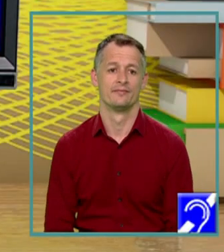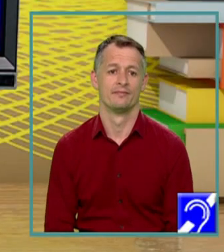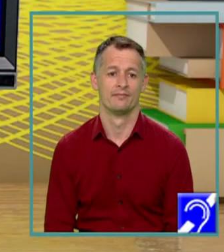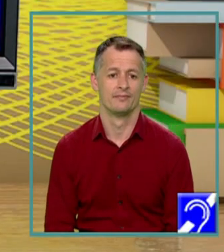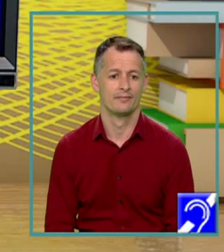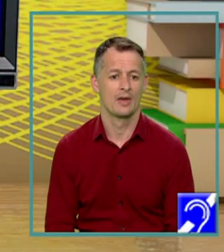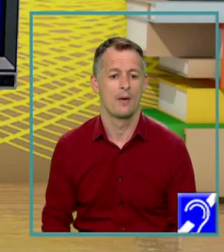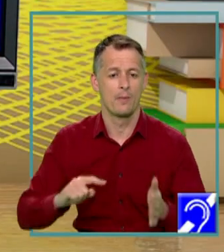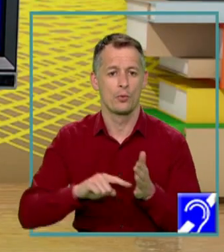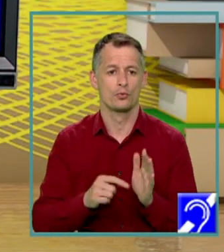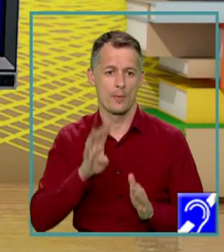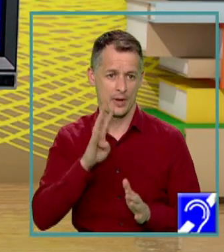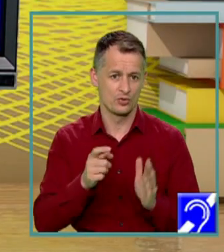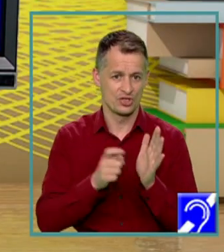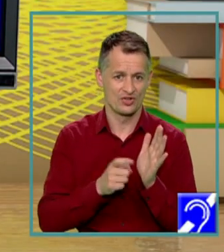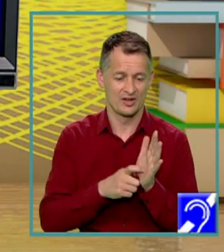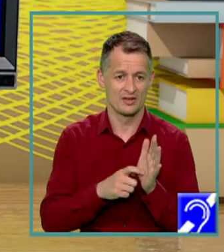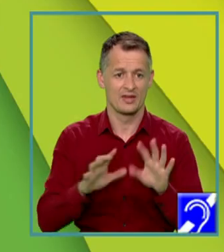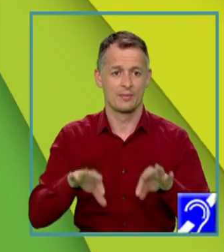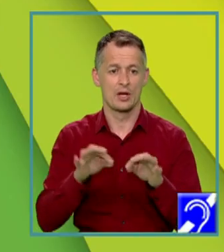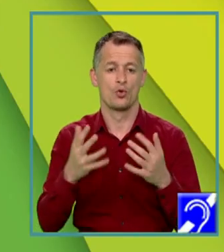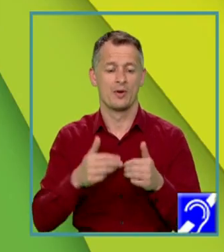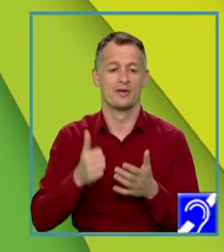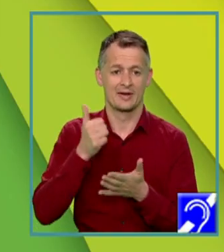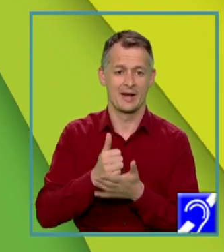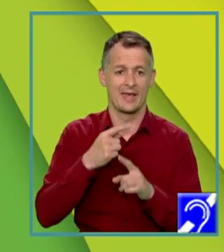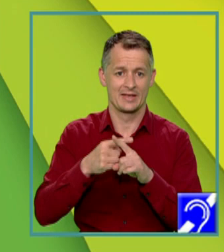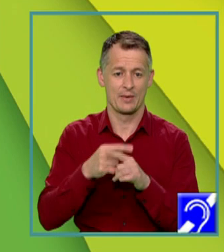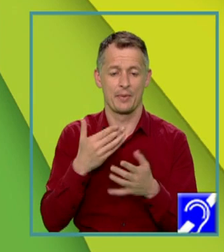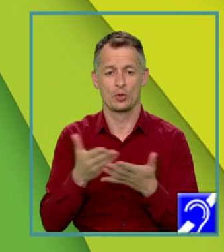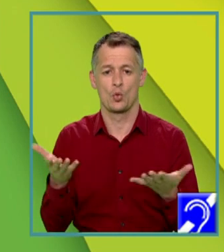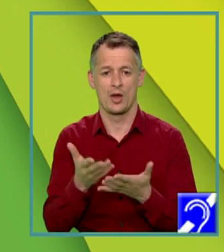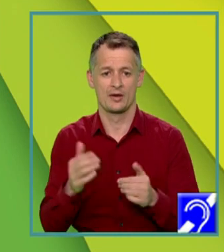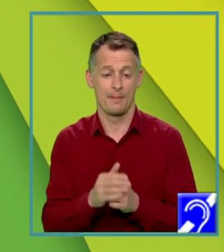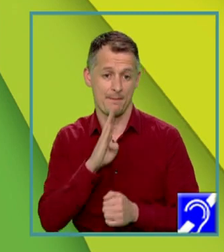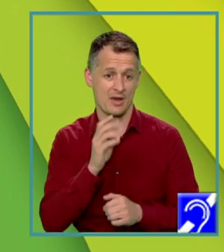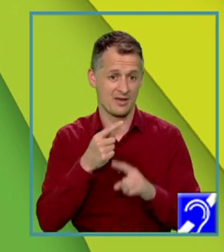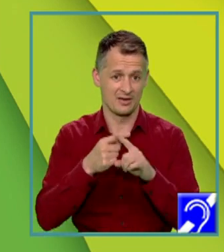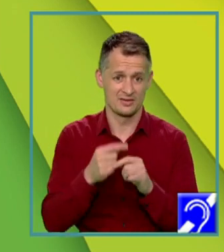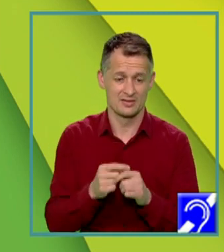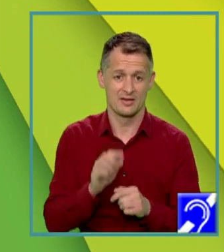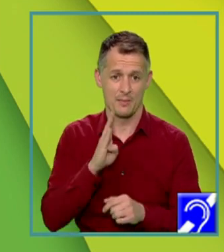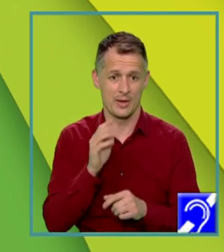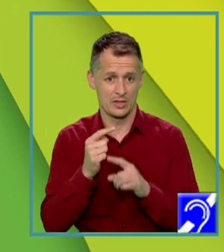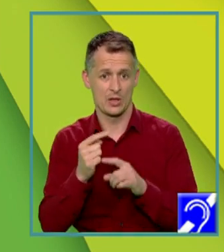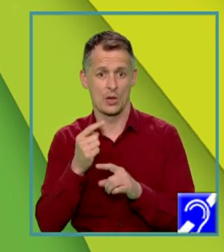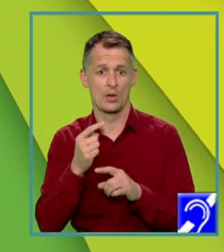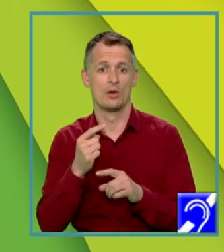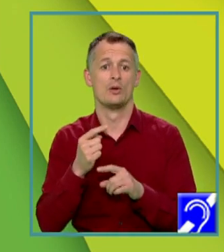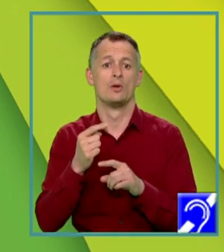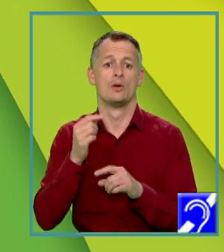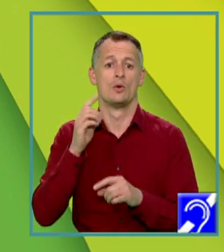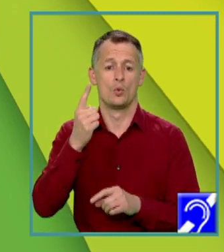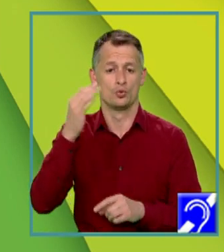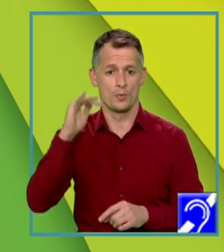punctul 4 se cere determinarea numărului real X pentru care bdx înmulțit cu b d 1 supra 2